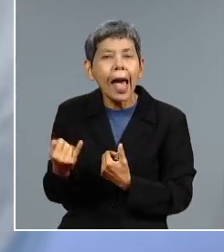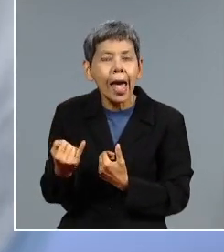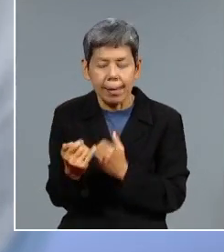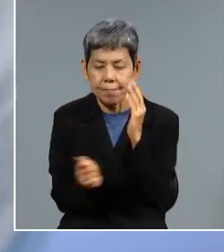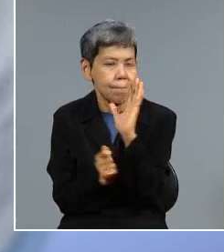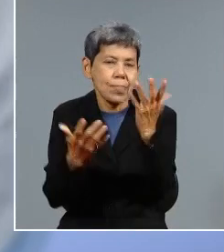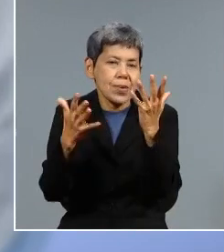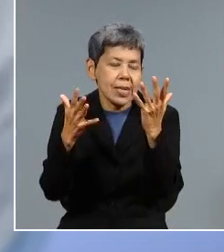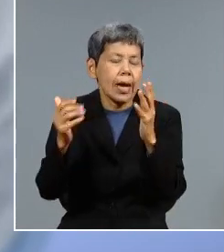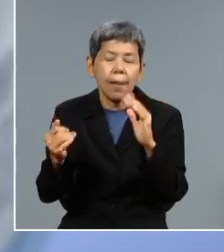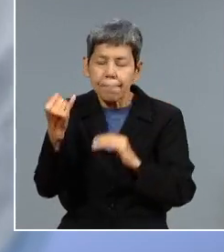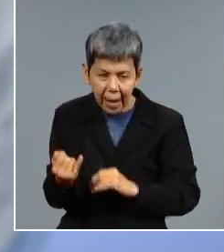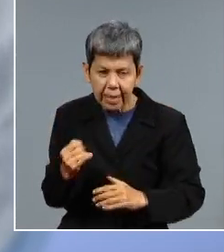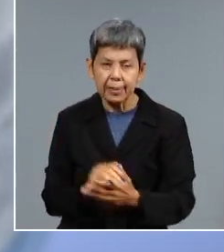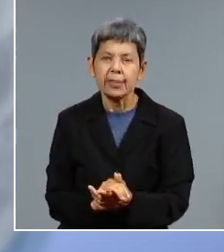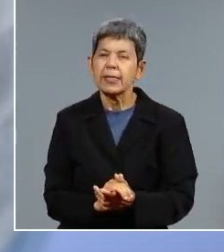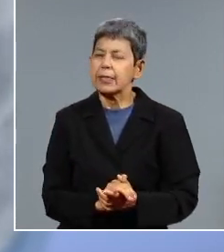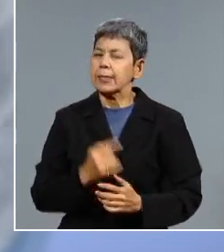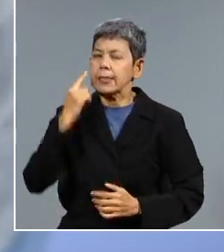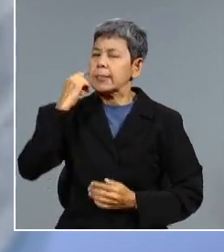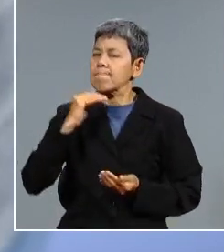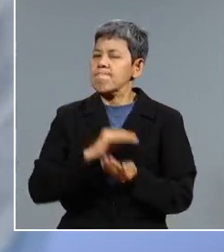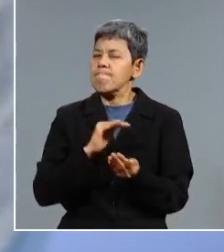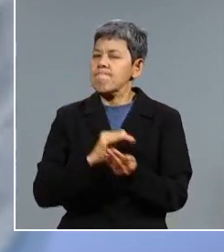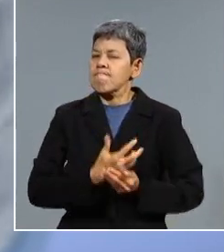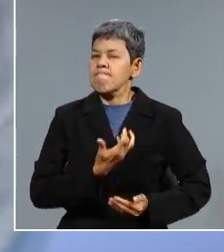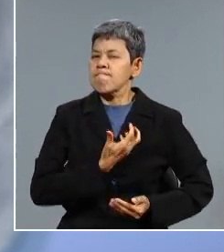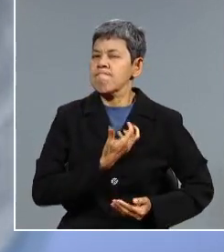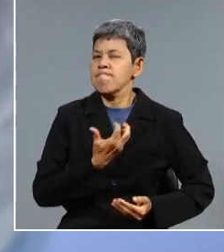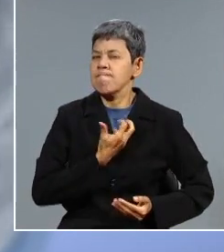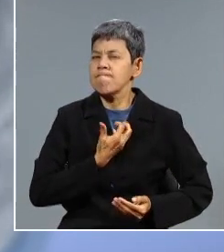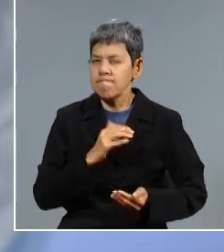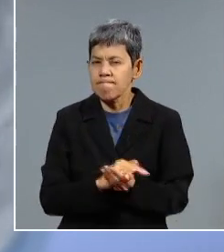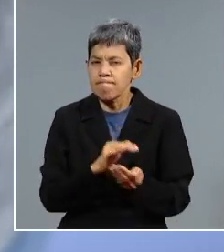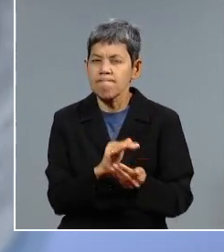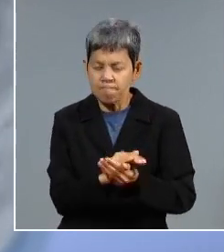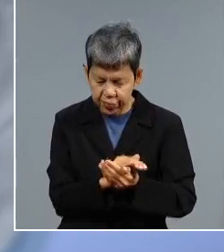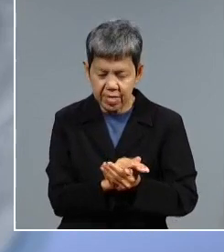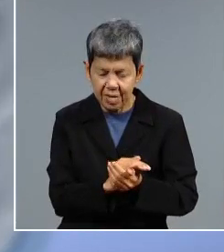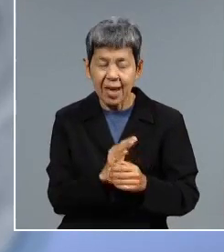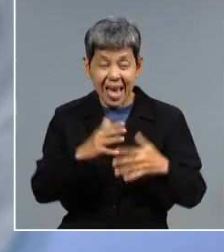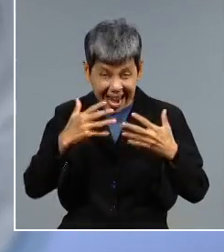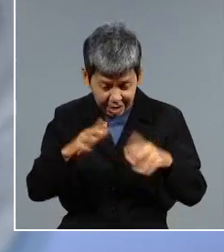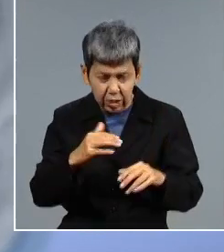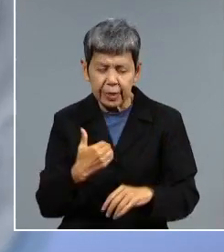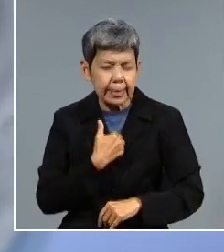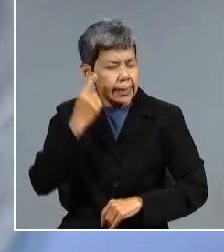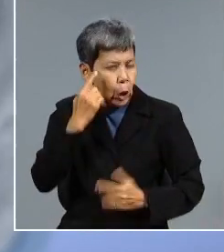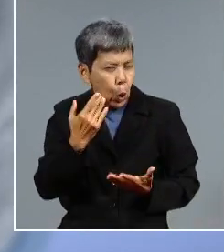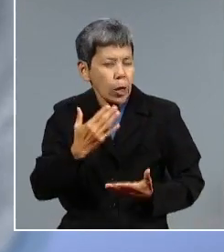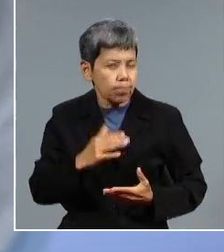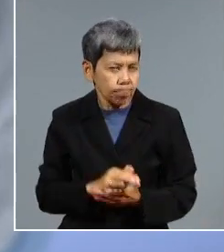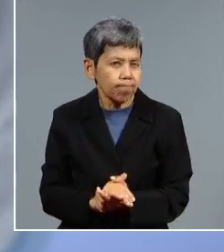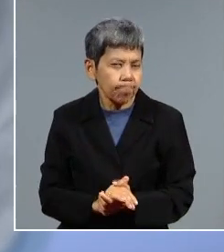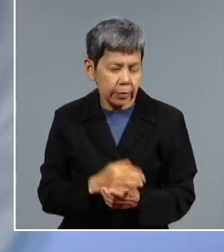ไม่ได้ค่ะอันนั้นได้เป็นจุดแรกและที่เกิดความบาดหมางหลังจากนั้นนะฮะความหวังต่อมา